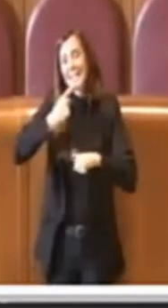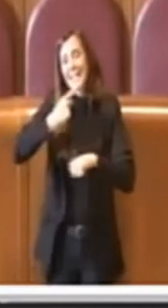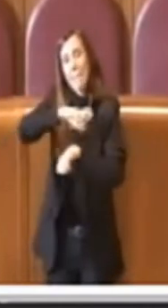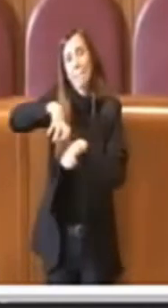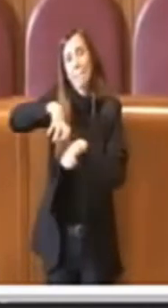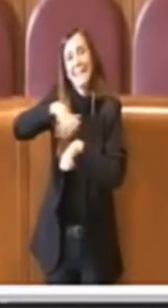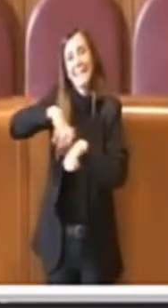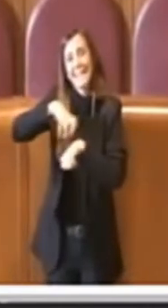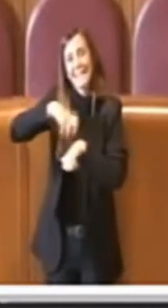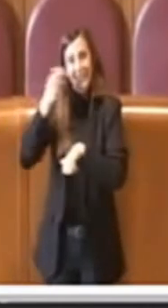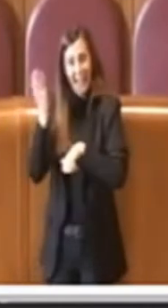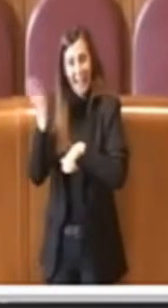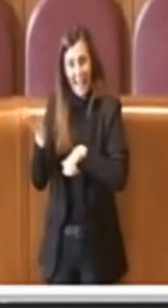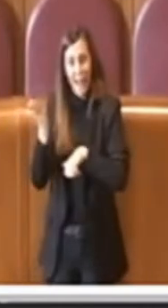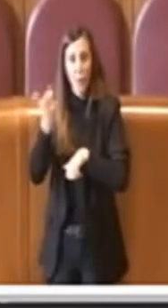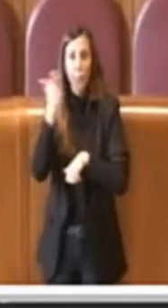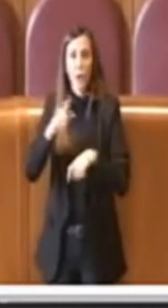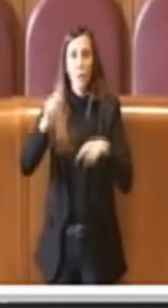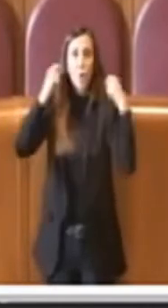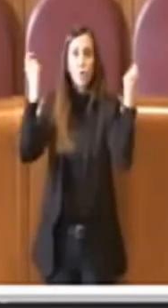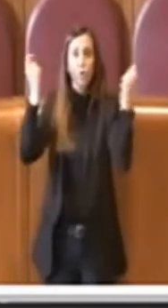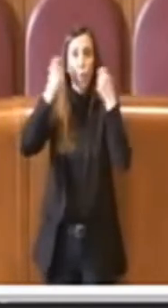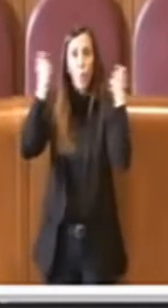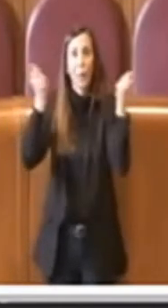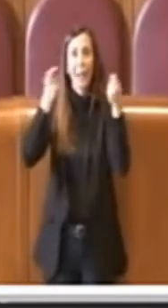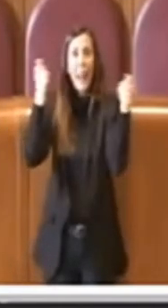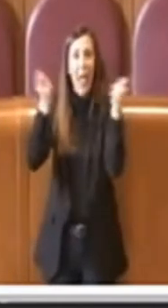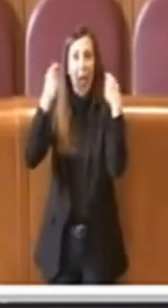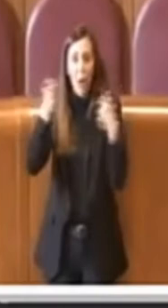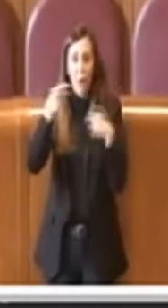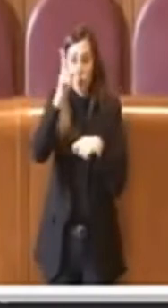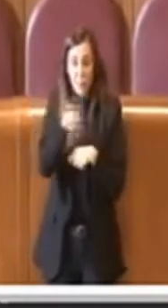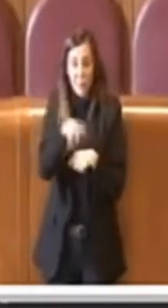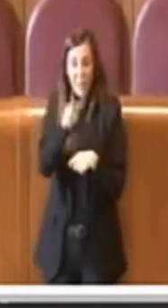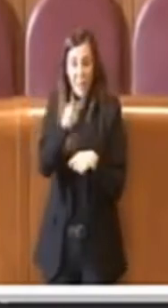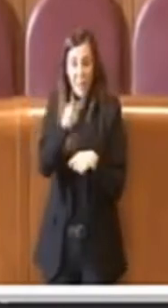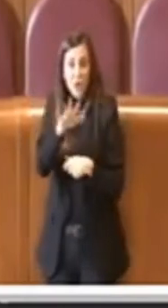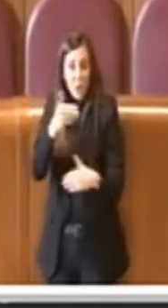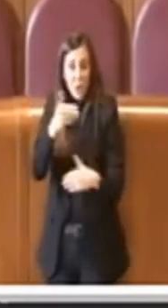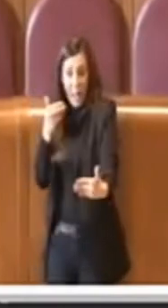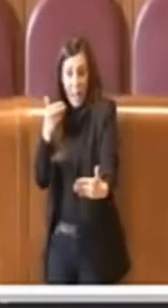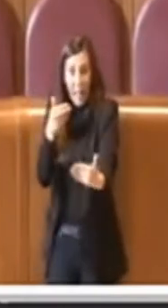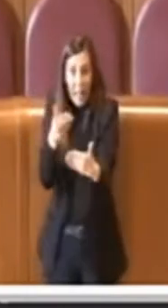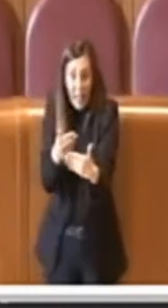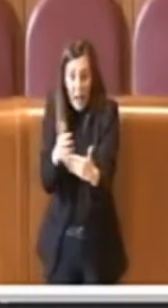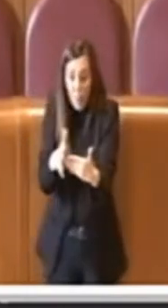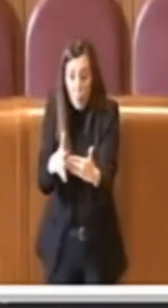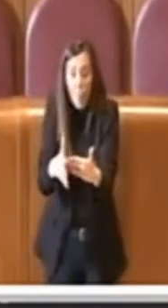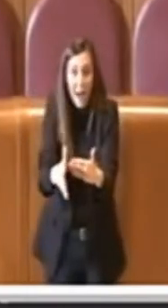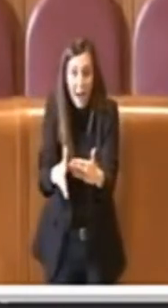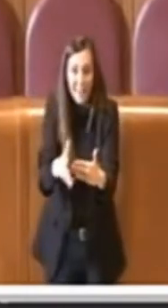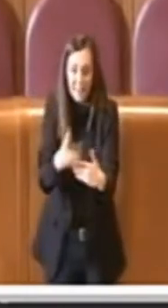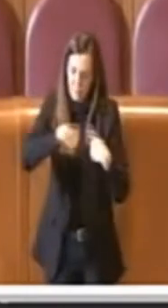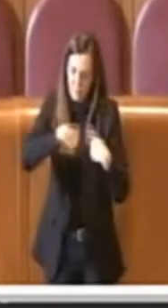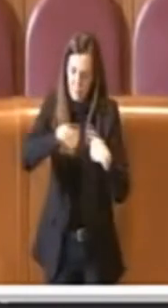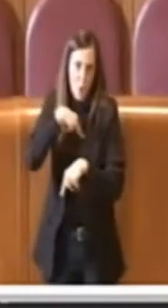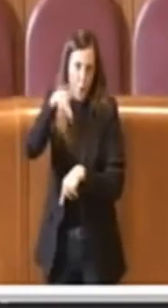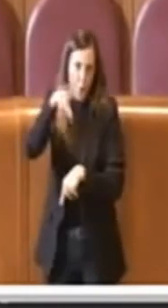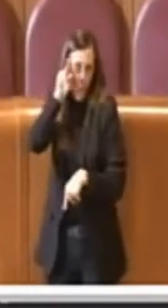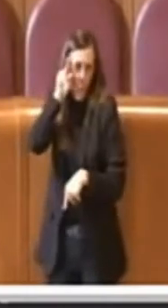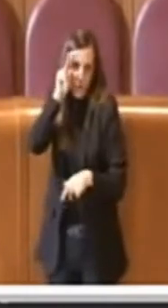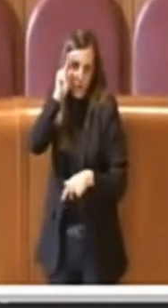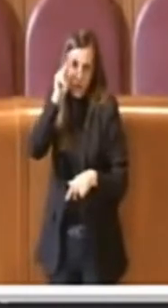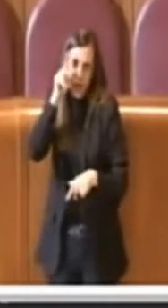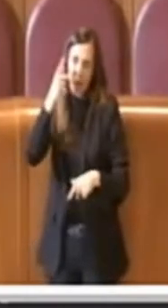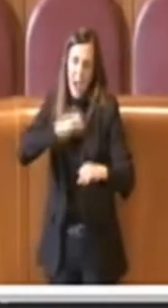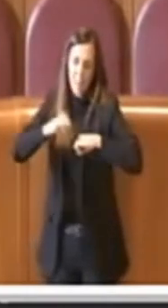perché, ricordiamocelo, il giubileo del 2025 è praticamente domani e conosciamo i tempi